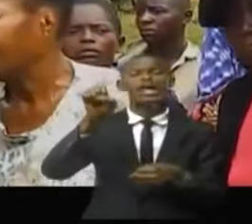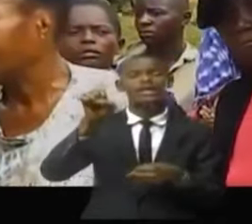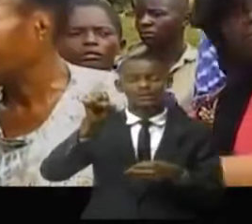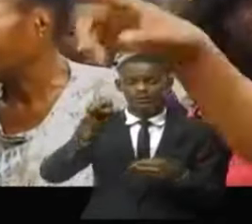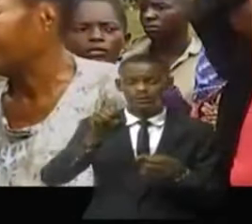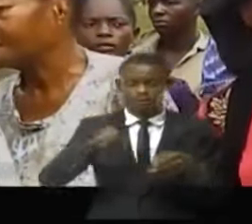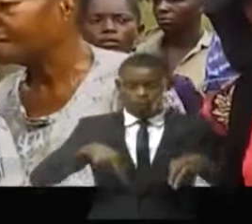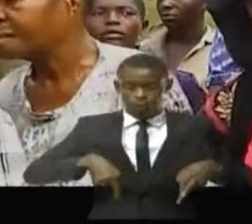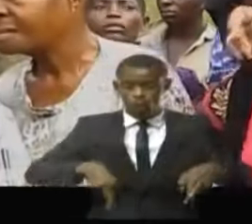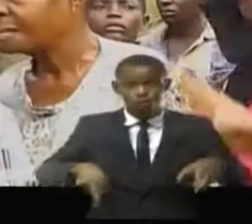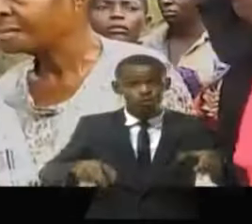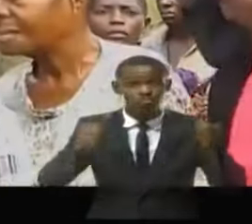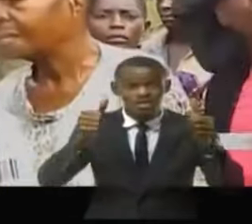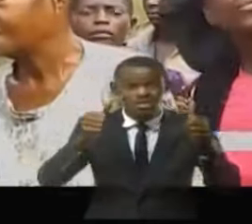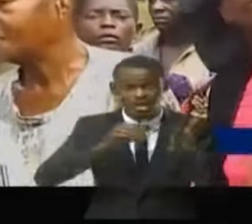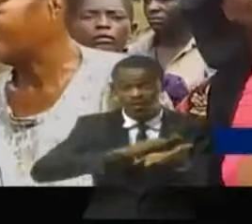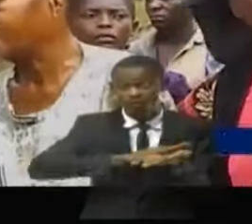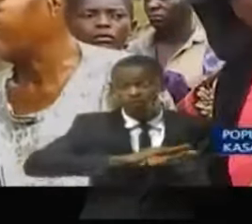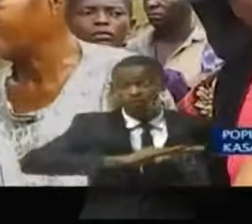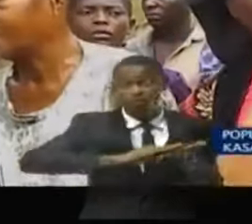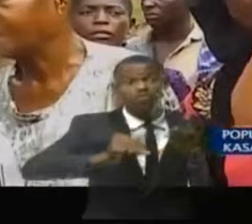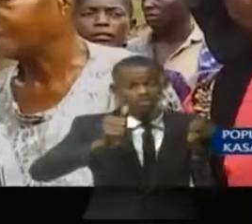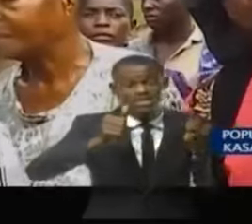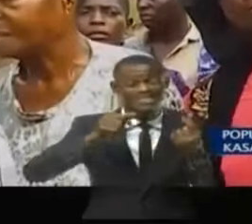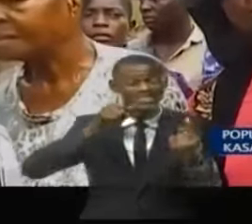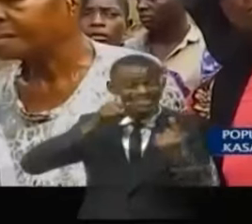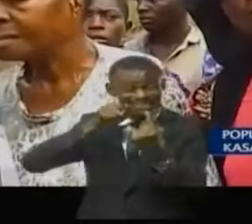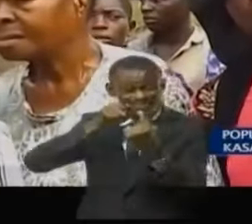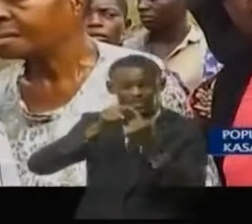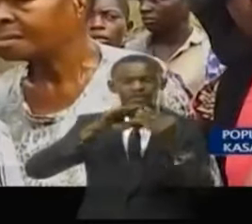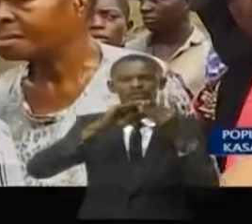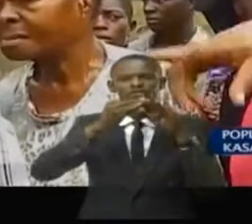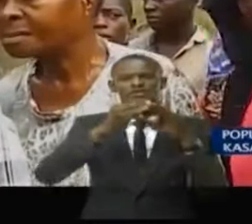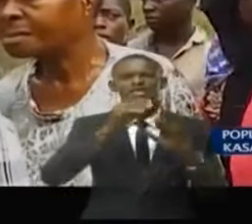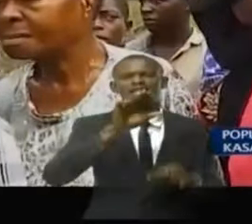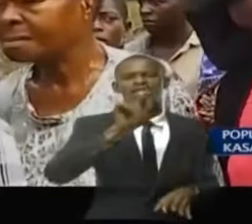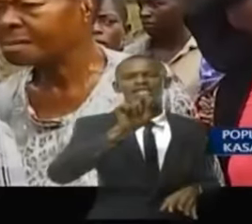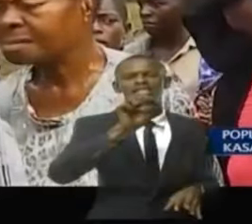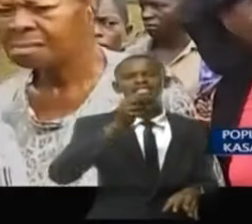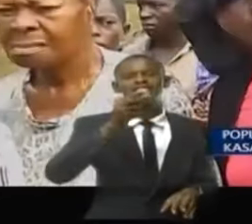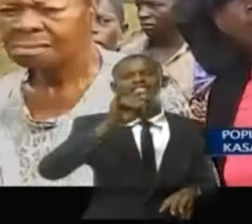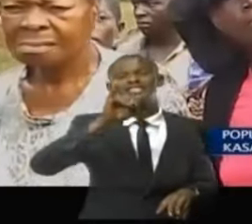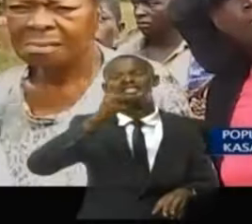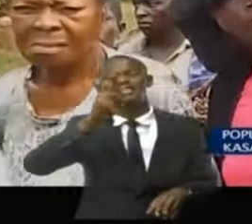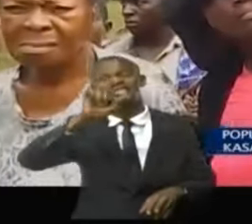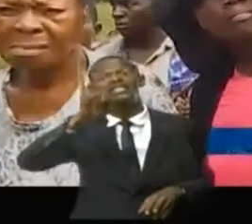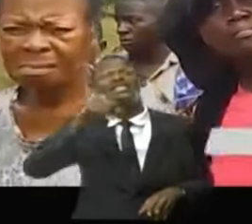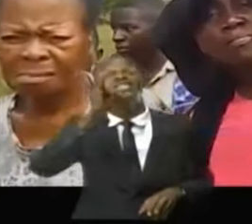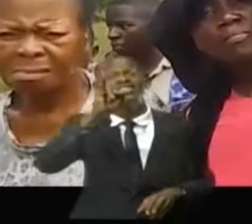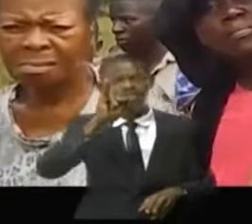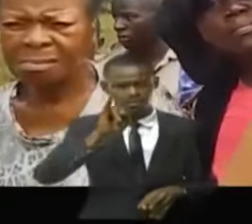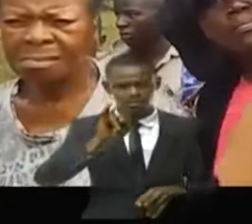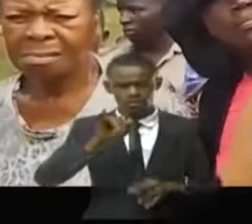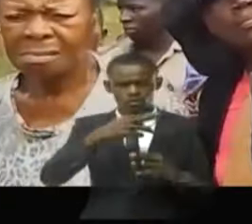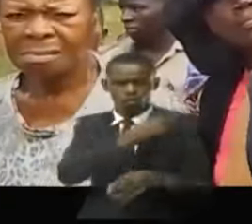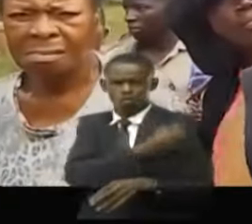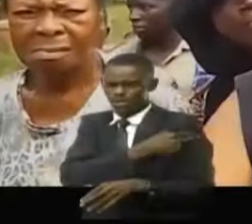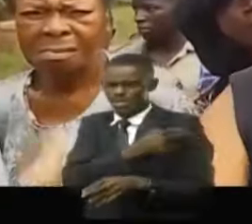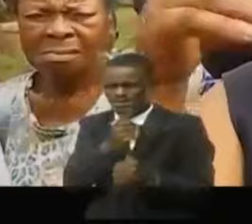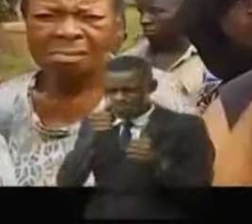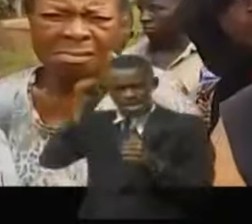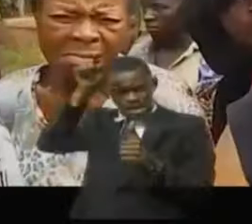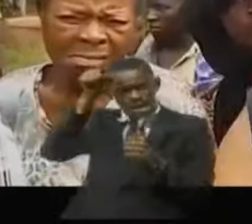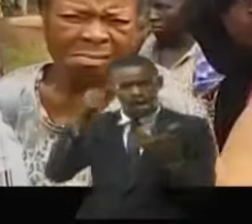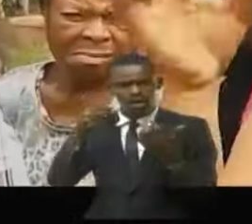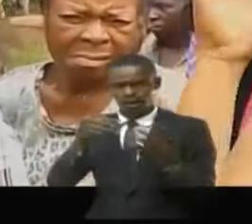ville jusqu'à Tshikaji. Il y a les mamans qui quittaient la ville à pied pour aller à Tshikaji, à l'hôpital, à travers cette route.